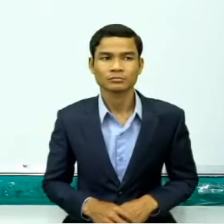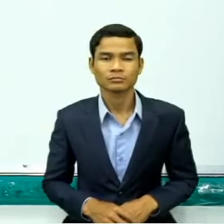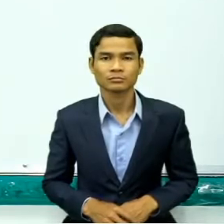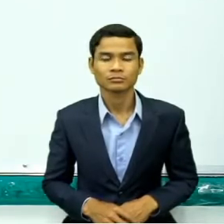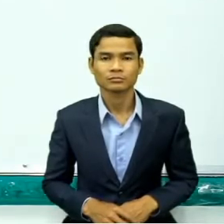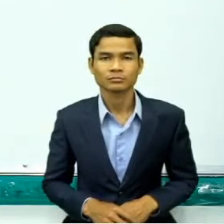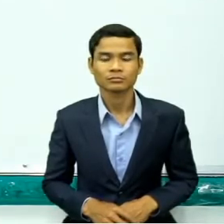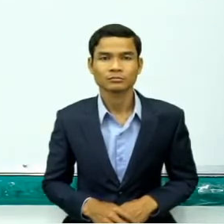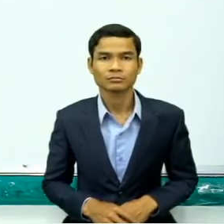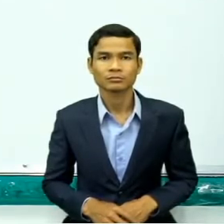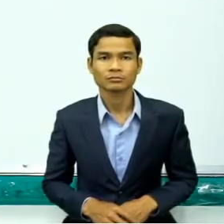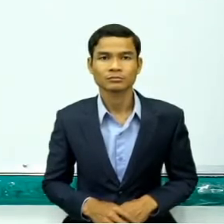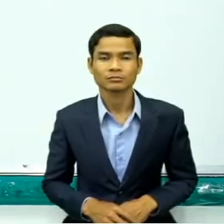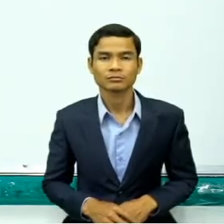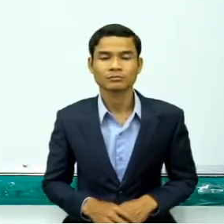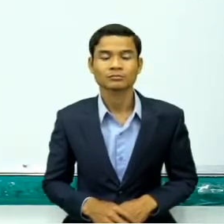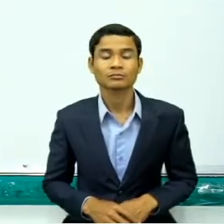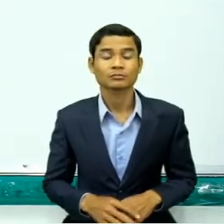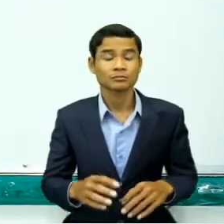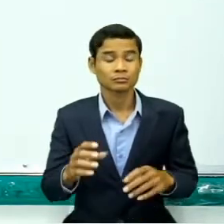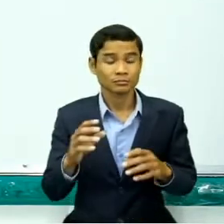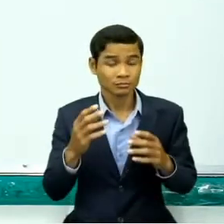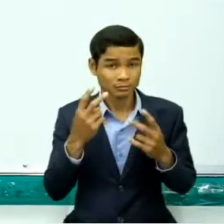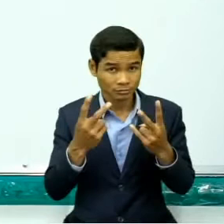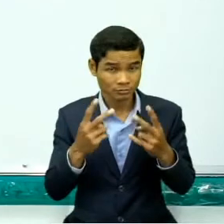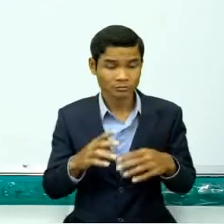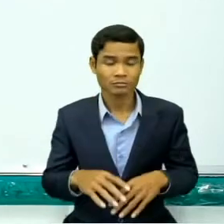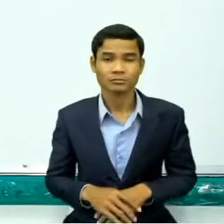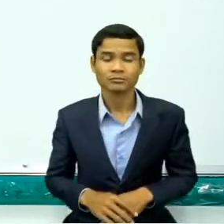chà, là con mơ tặng ở khả nìa ná.